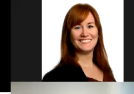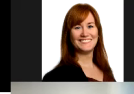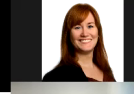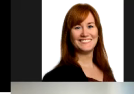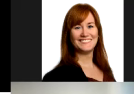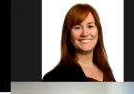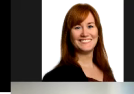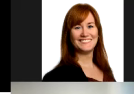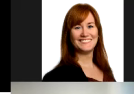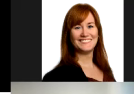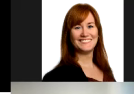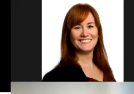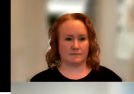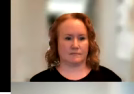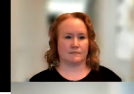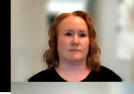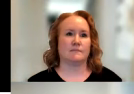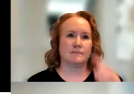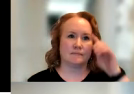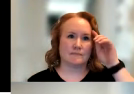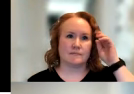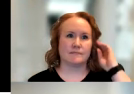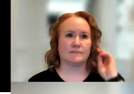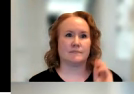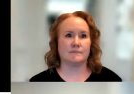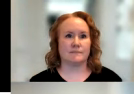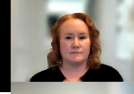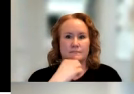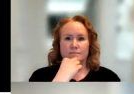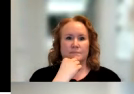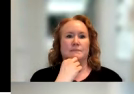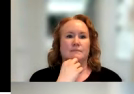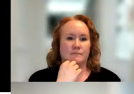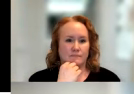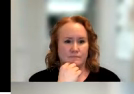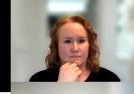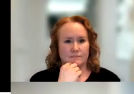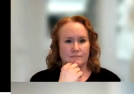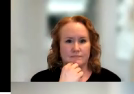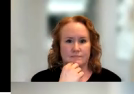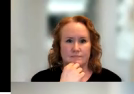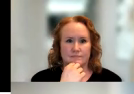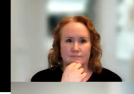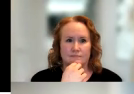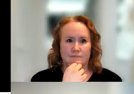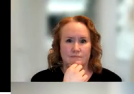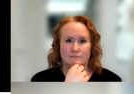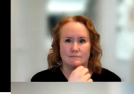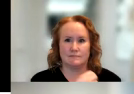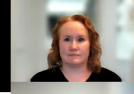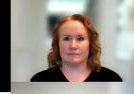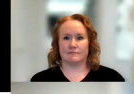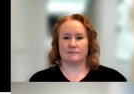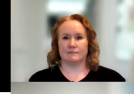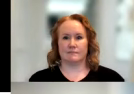teknologisk utvikling, og så skal man selvfølgelig også være varsom med å peke på konkrete varemerker og den type ting, så derfor så blir jo